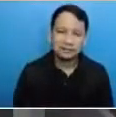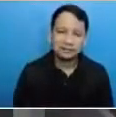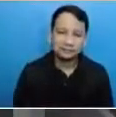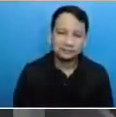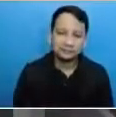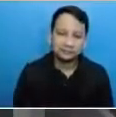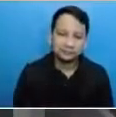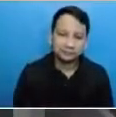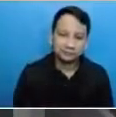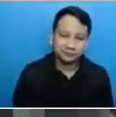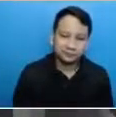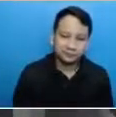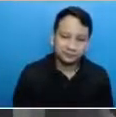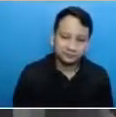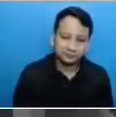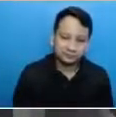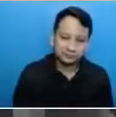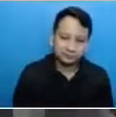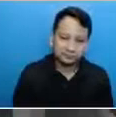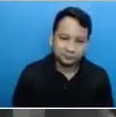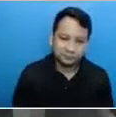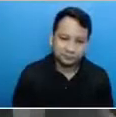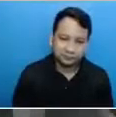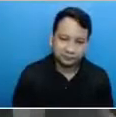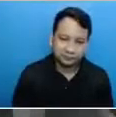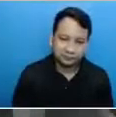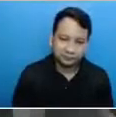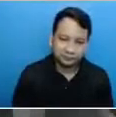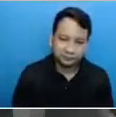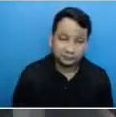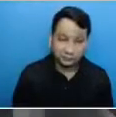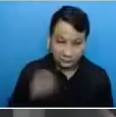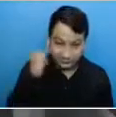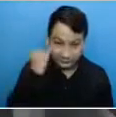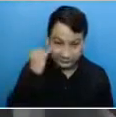Sa ngayon ay 2 years old na raw yung bata. Tama ba yan?